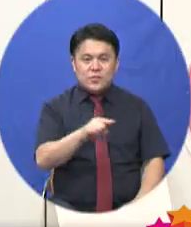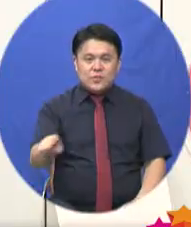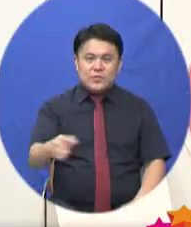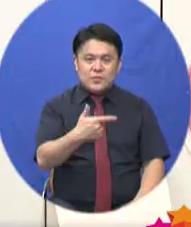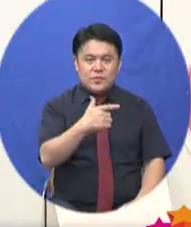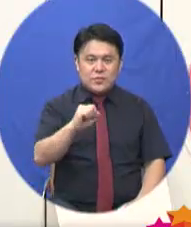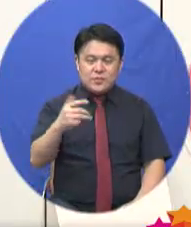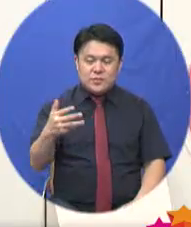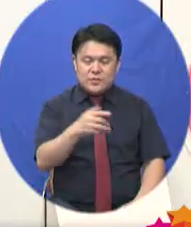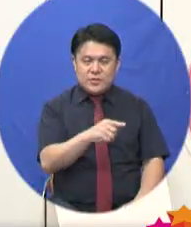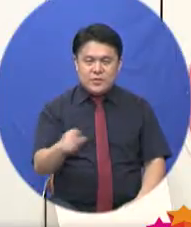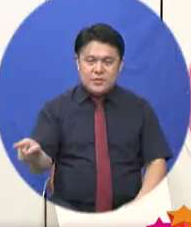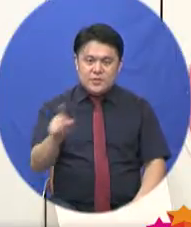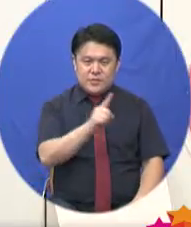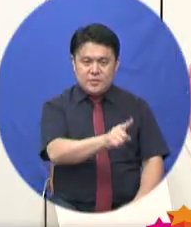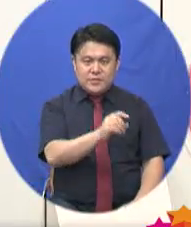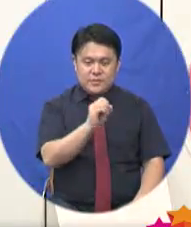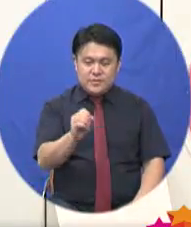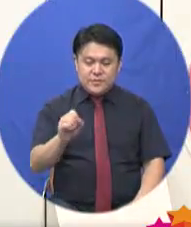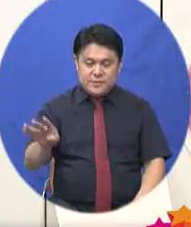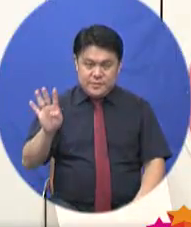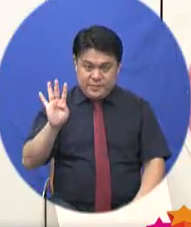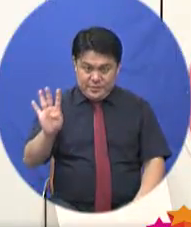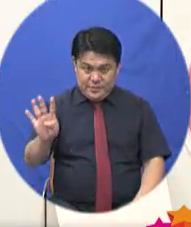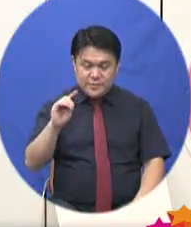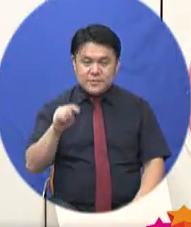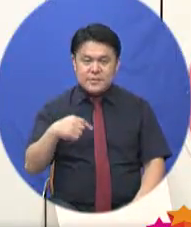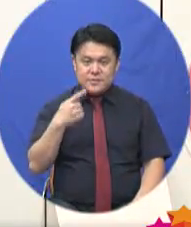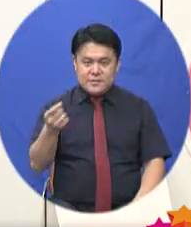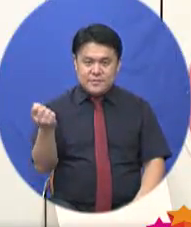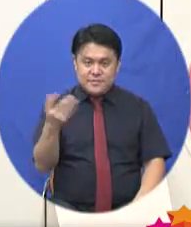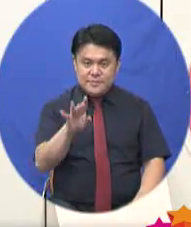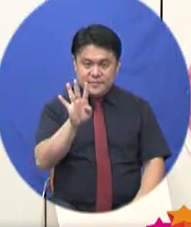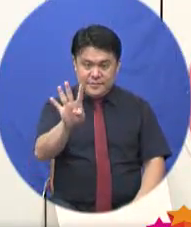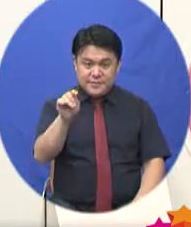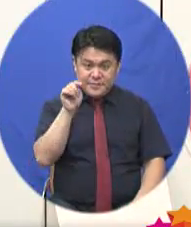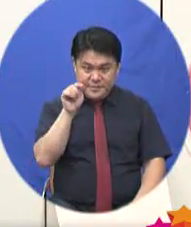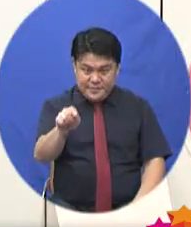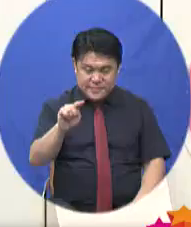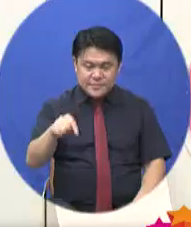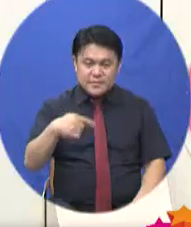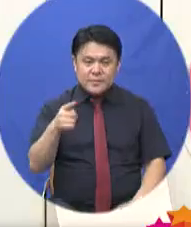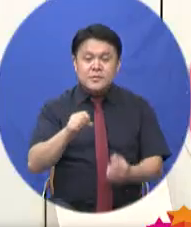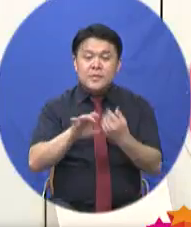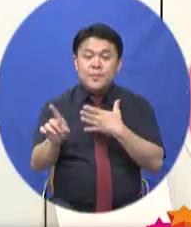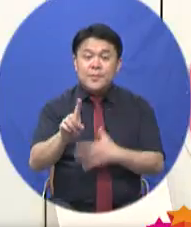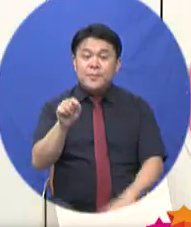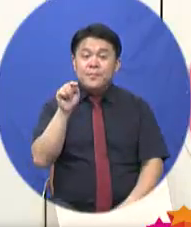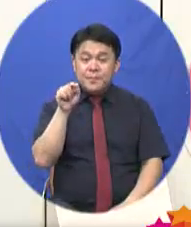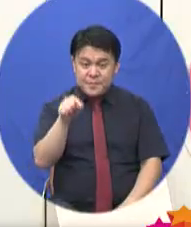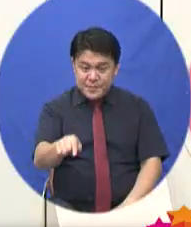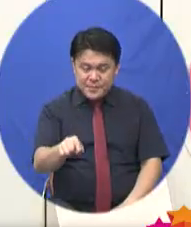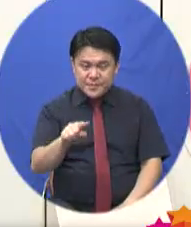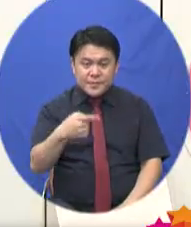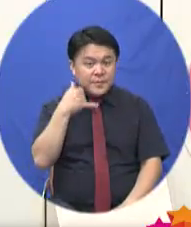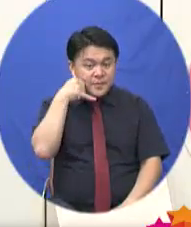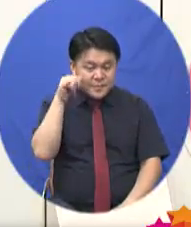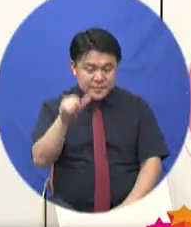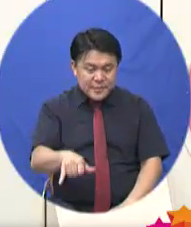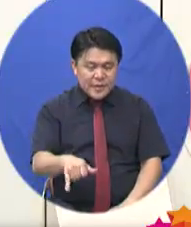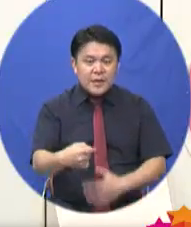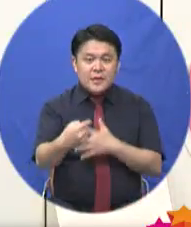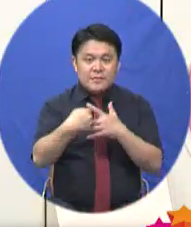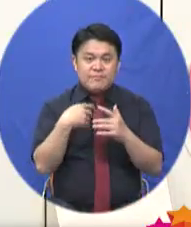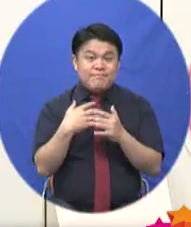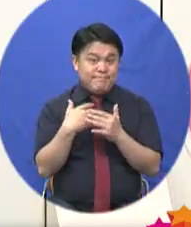060-6081004번 누르시고 4번을 누르신 다음에 정답을 누르시고 수화기 내려놓으시면